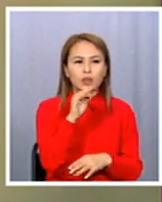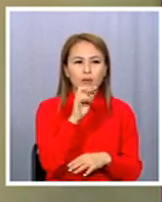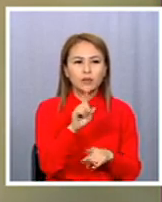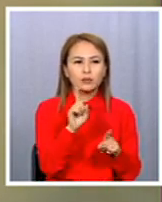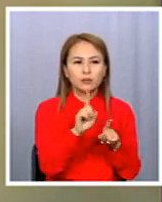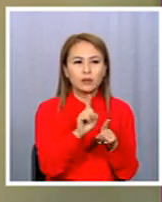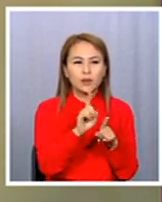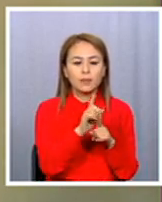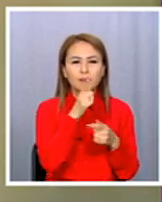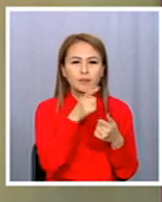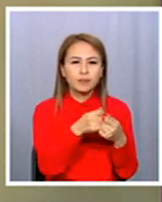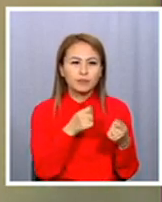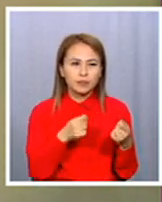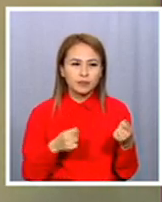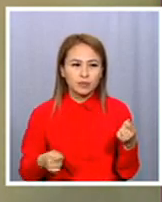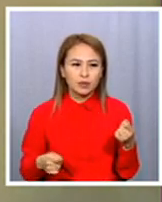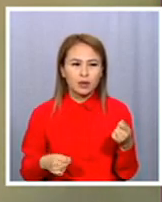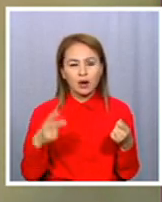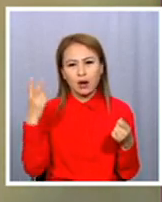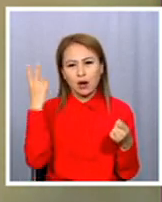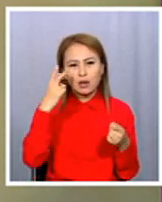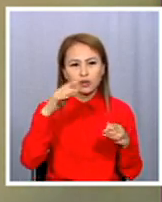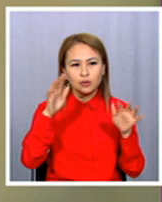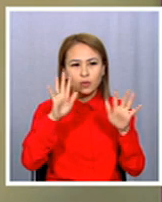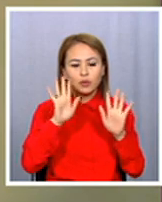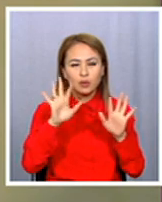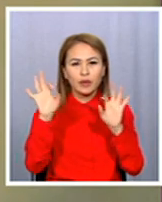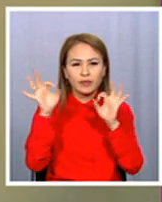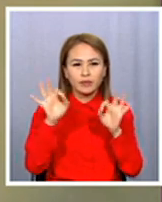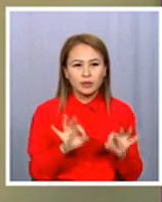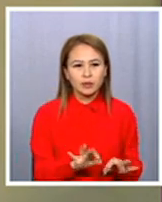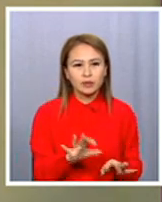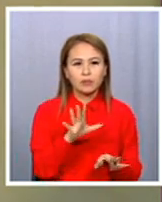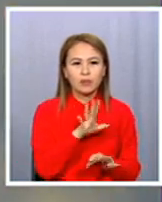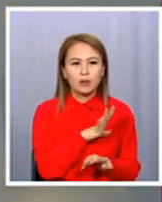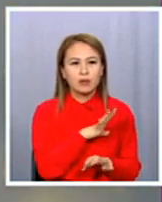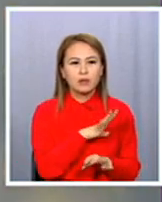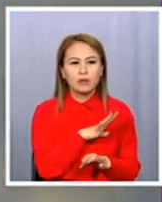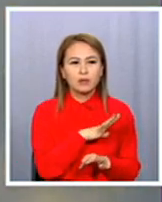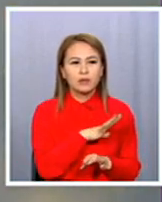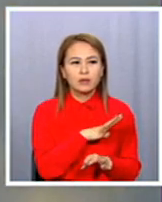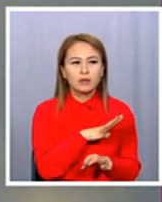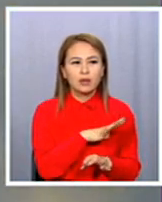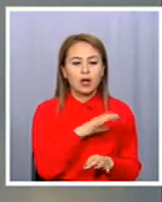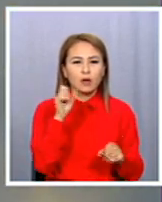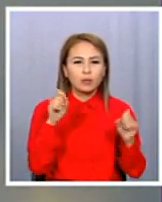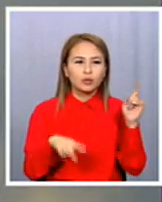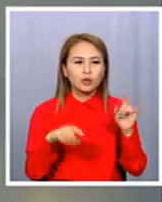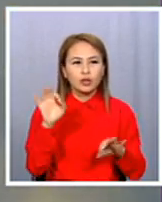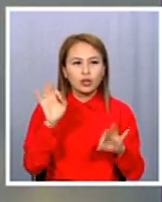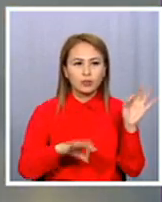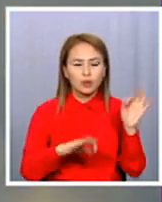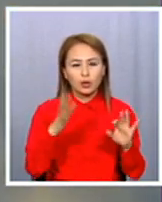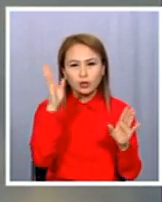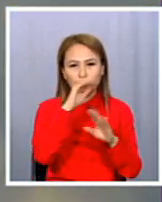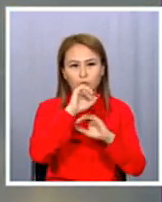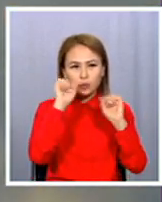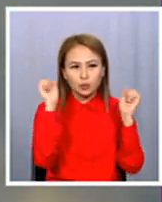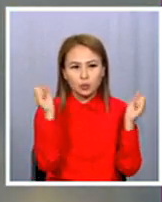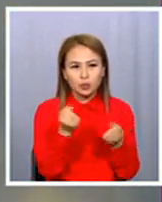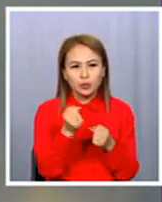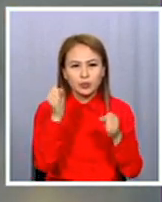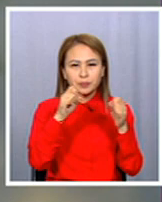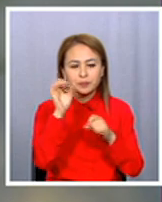жаңбырдың баяу жауатын түрі. Қара жаңбыр тек күзде ғана жауатын қалың жаңбыр. Ал бұршақ жаңбыр күннің суығынан су тамшыларының